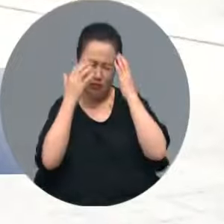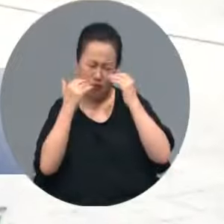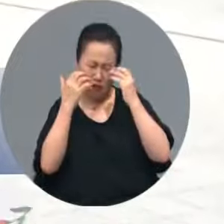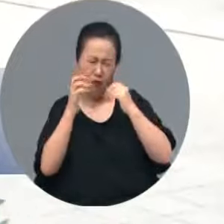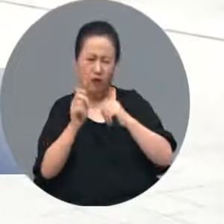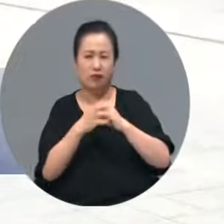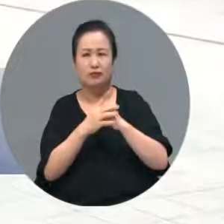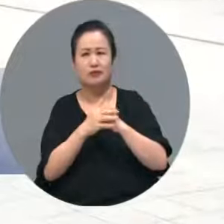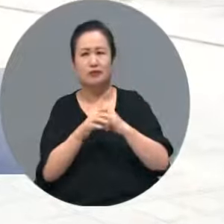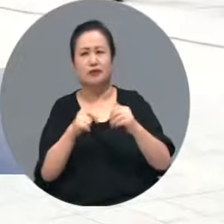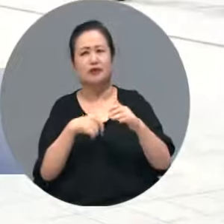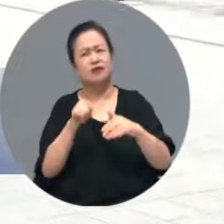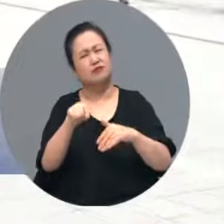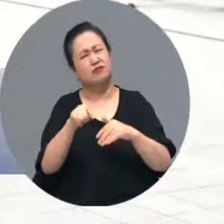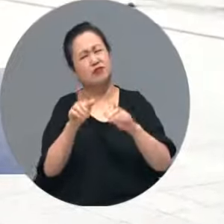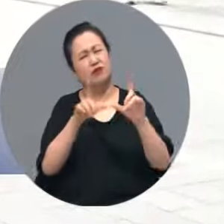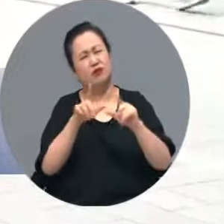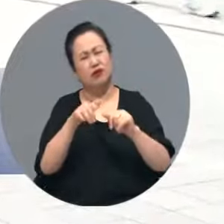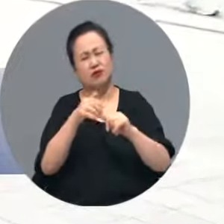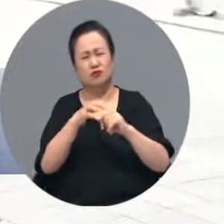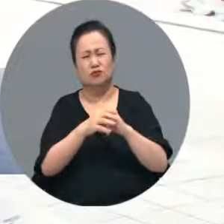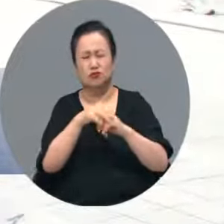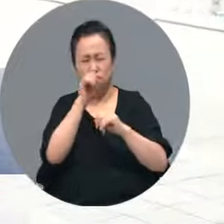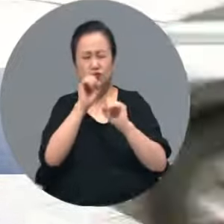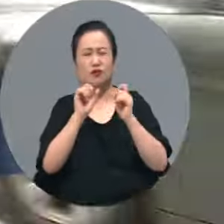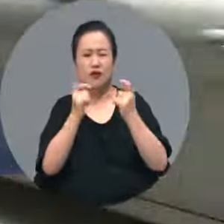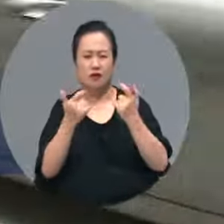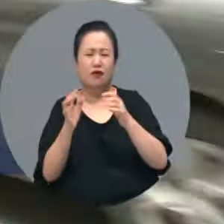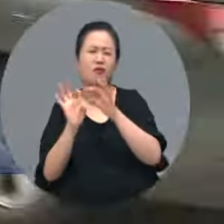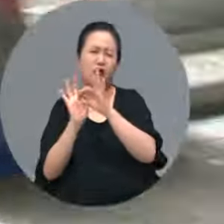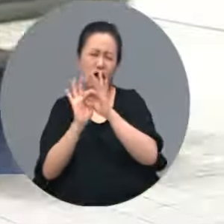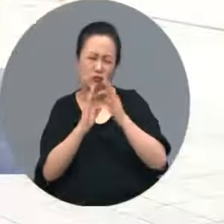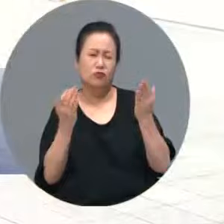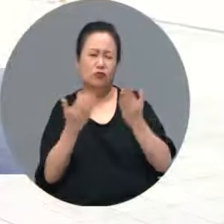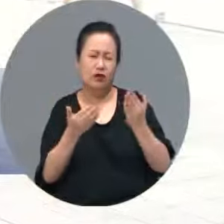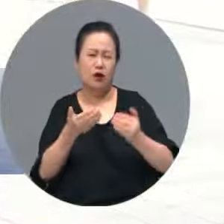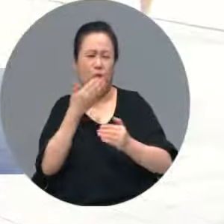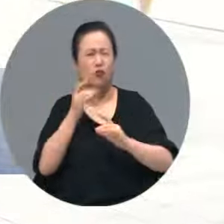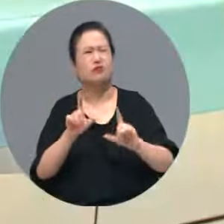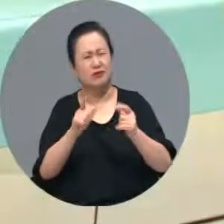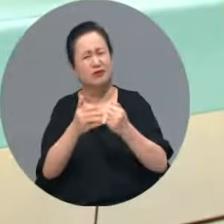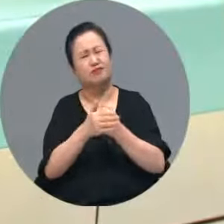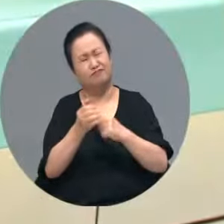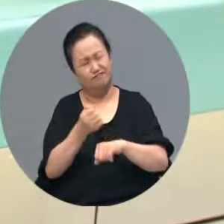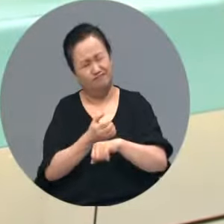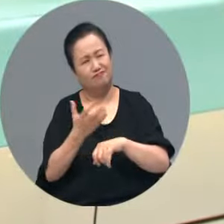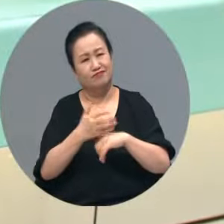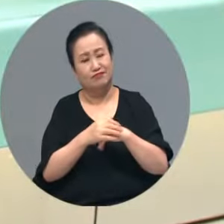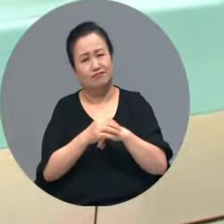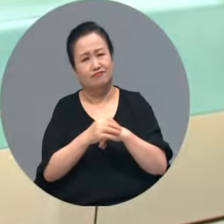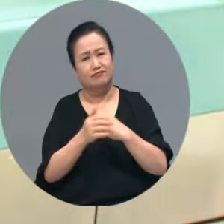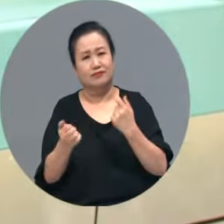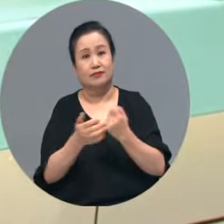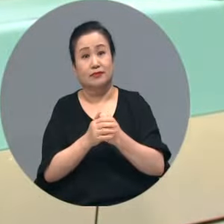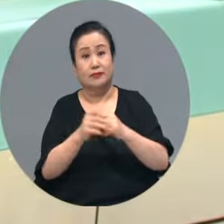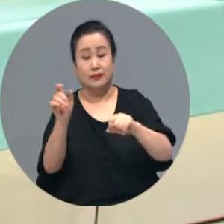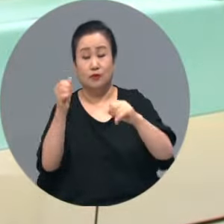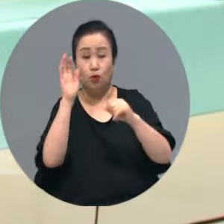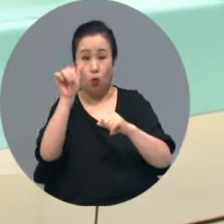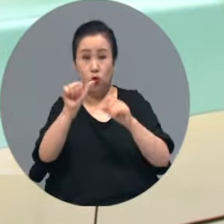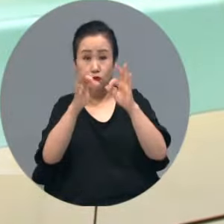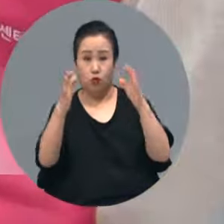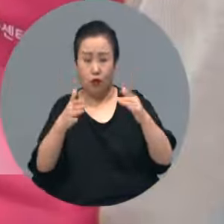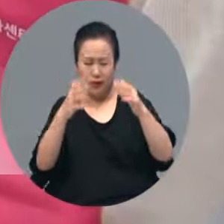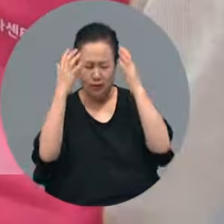해도. 현장은 많이 열악하죠. 열악한데 또 뭐 열심히 일을 해야 또 밥을 먹고 사니까. 닷새째 폭염특보가